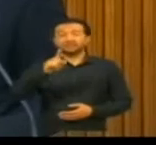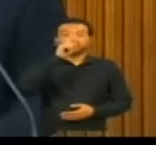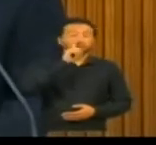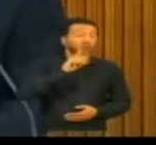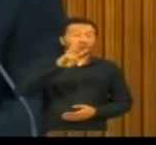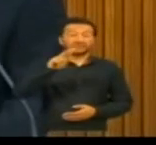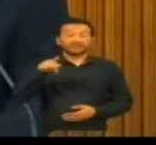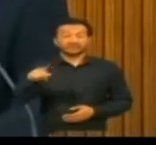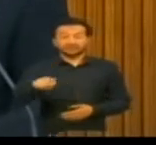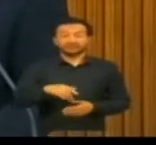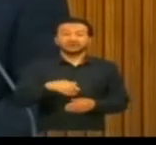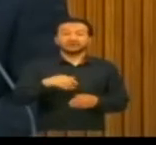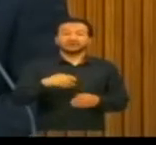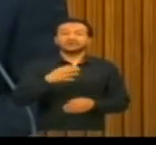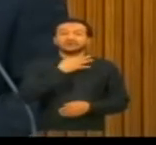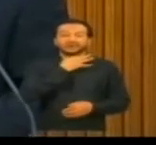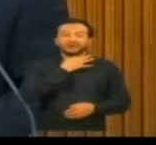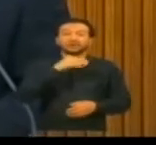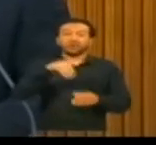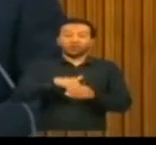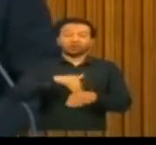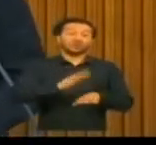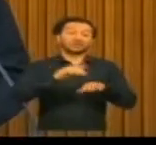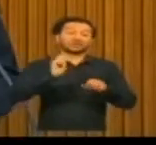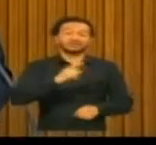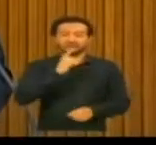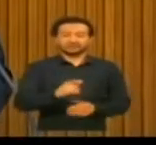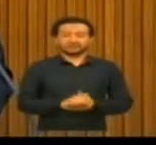41.132 kısıtlı seçmen oy kullanmış dediler.